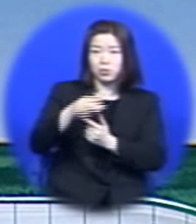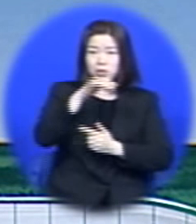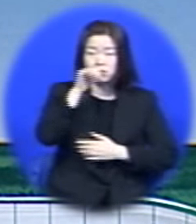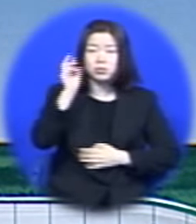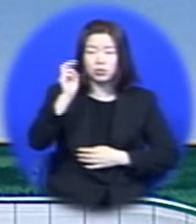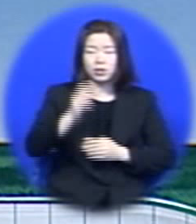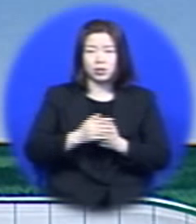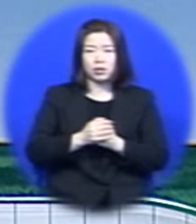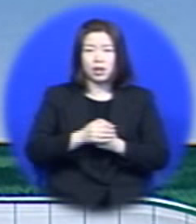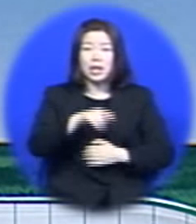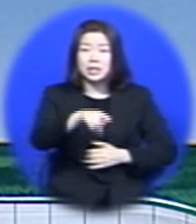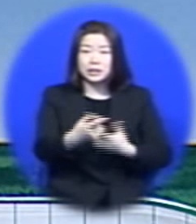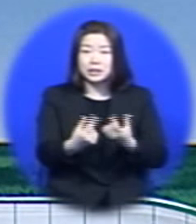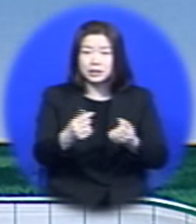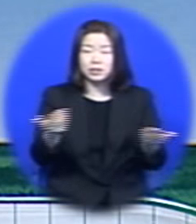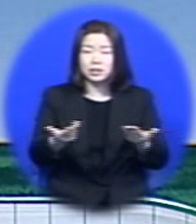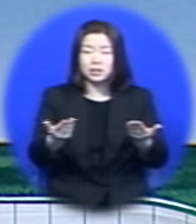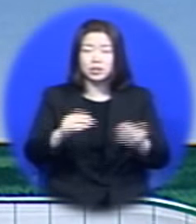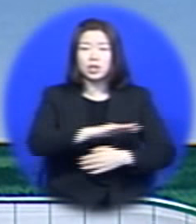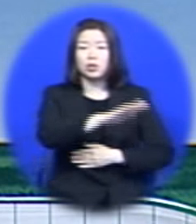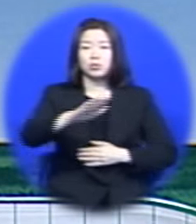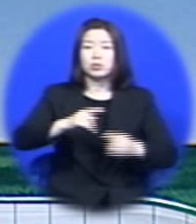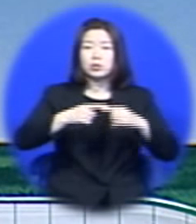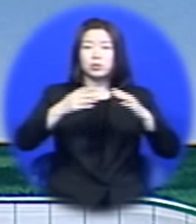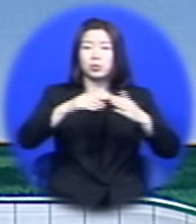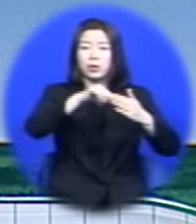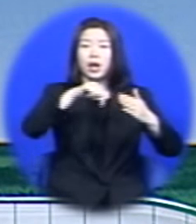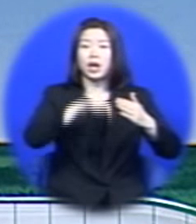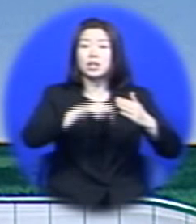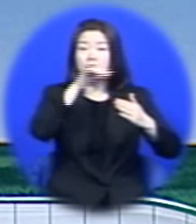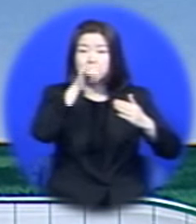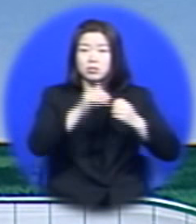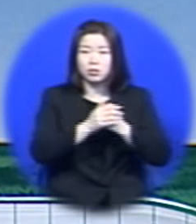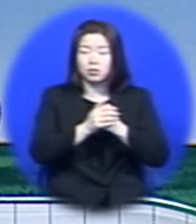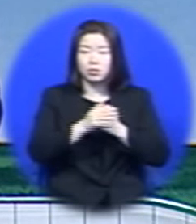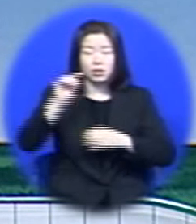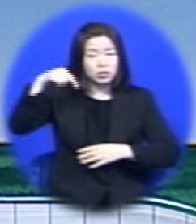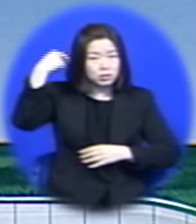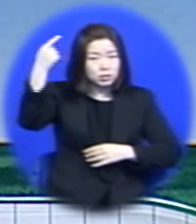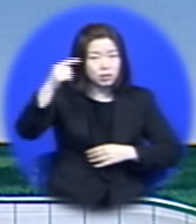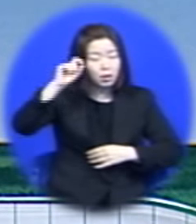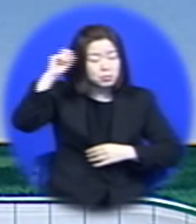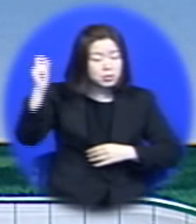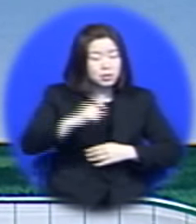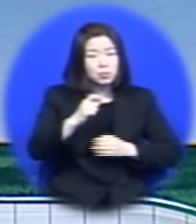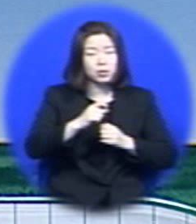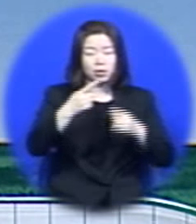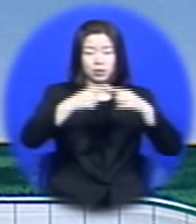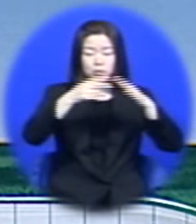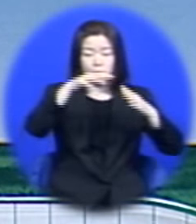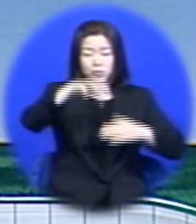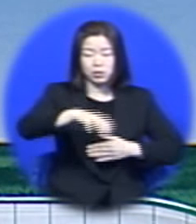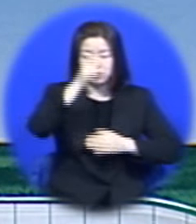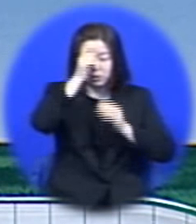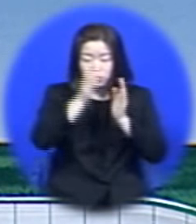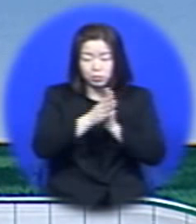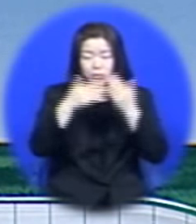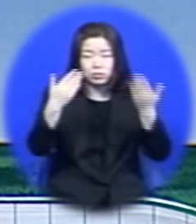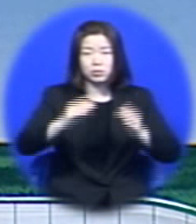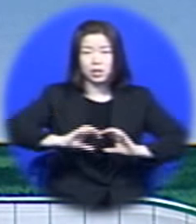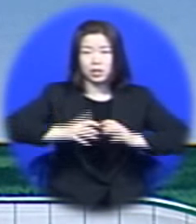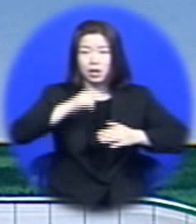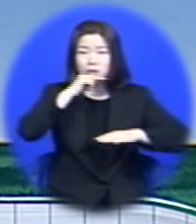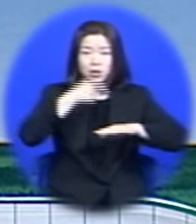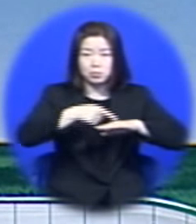그런 일이 지금 우리 교회 안에 있는 거예요. 그 다음 새벽에 나가서 교회에서 기도하는데 나라와 민족을